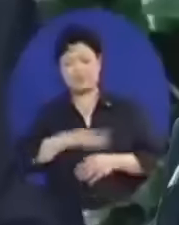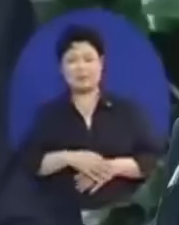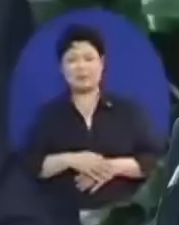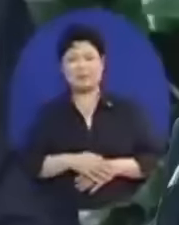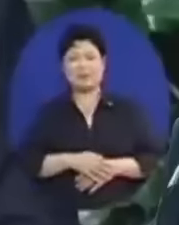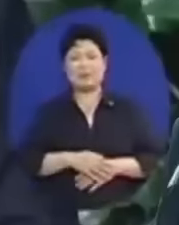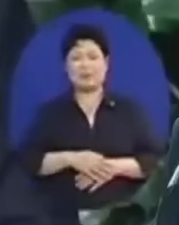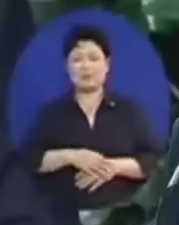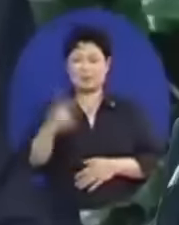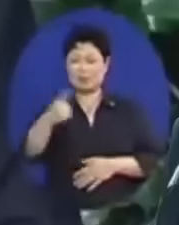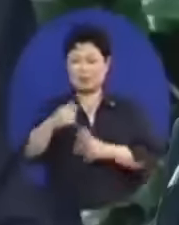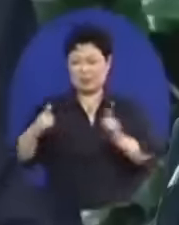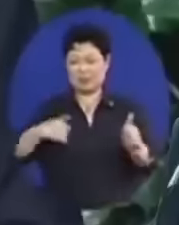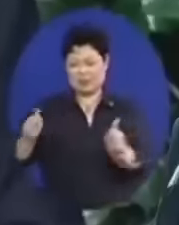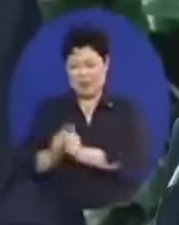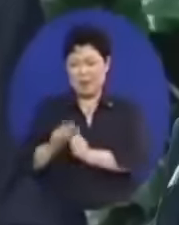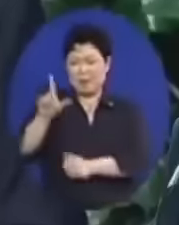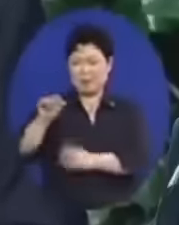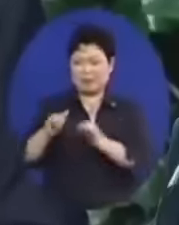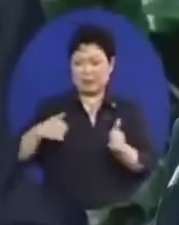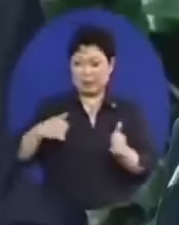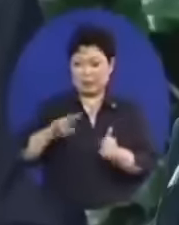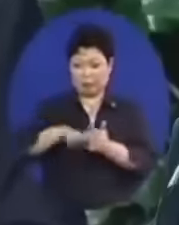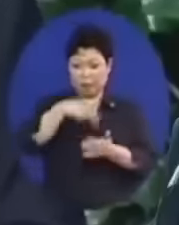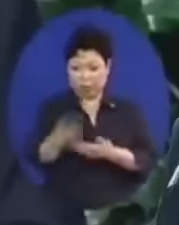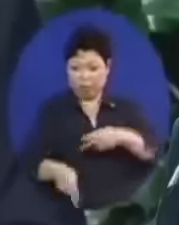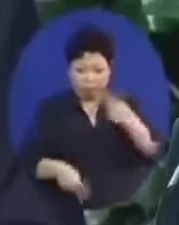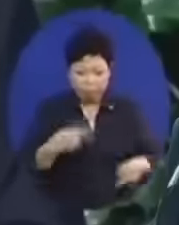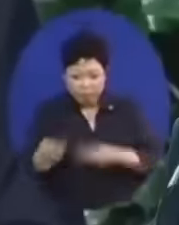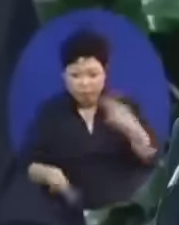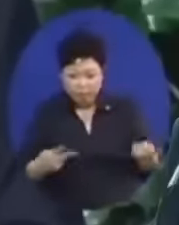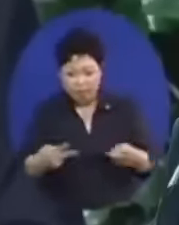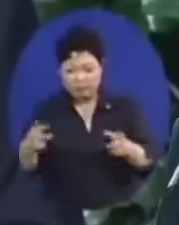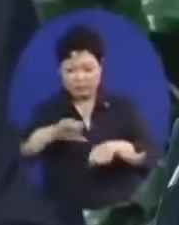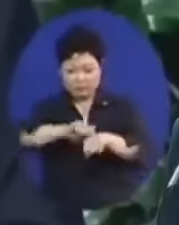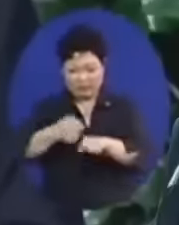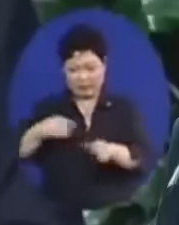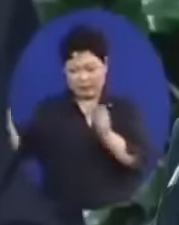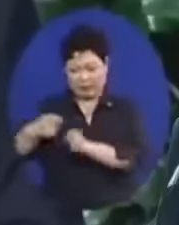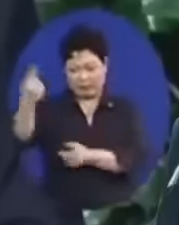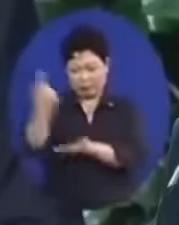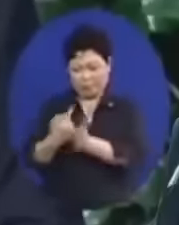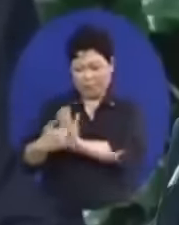천인이 내 곁에서 만인이 내 우편에서 엎드러지나 그 재앙에 내게 가까이 오지 못합니다.